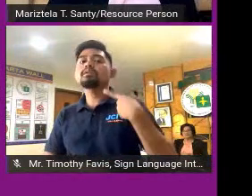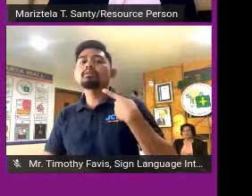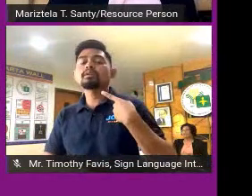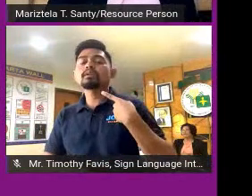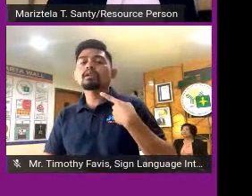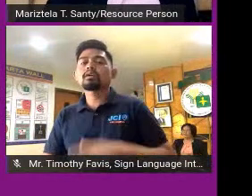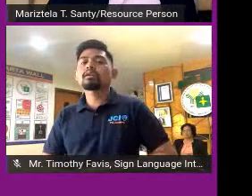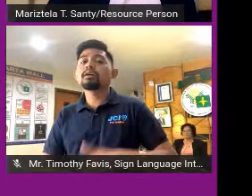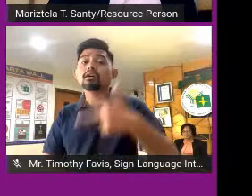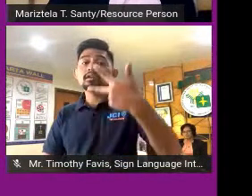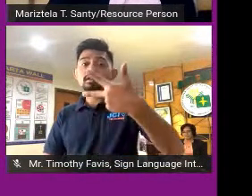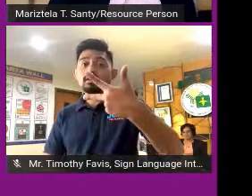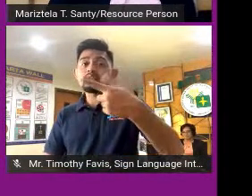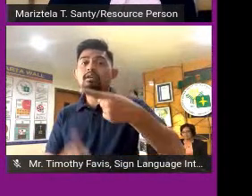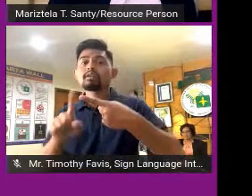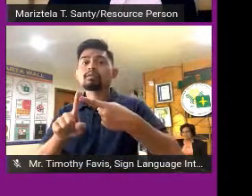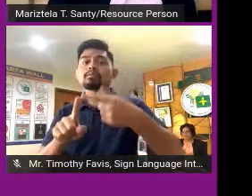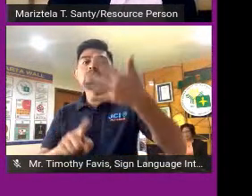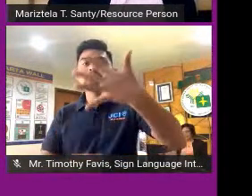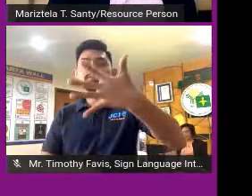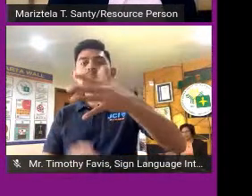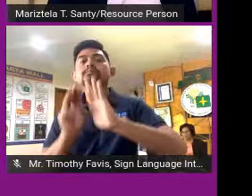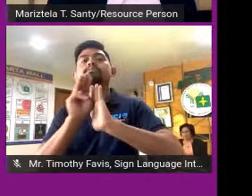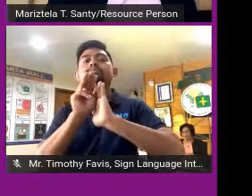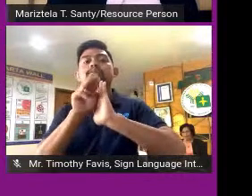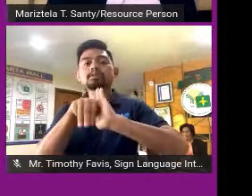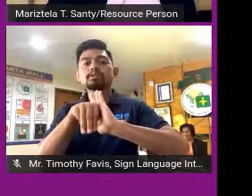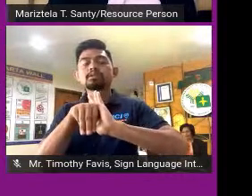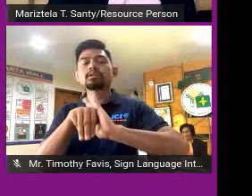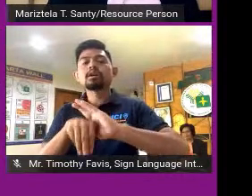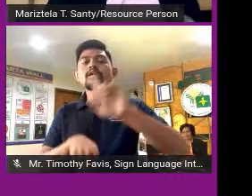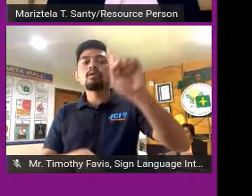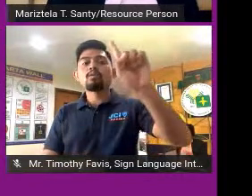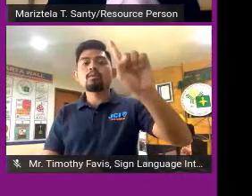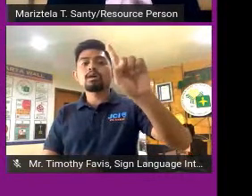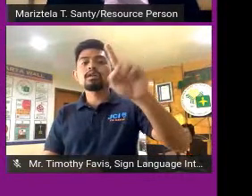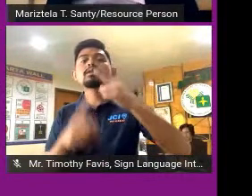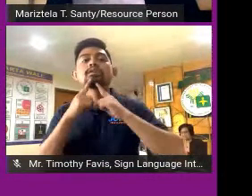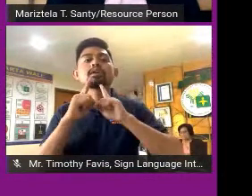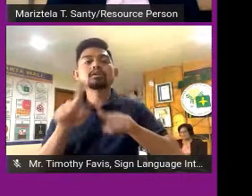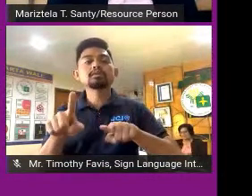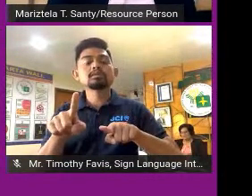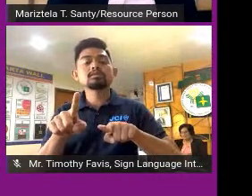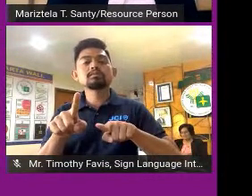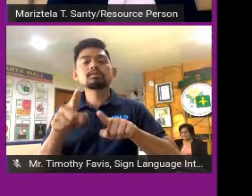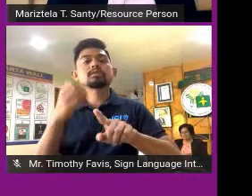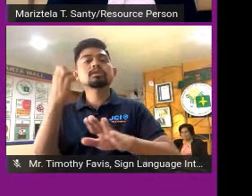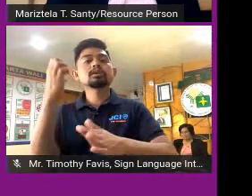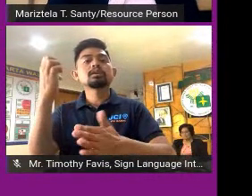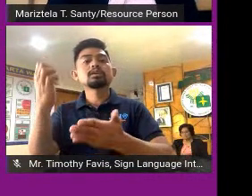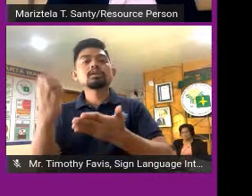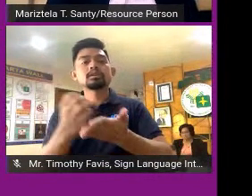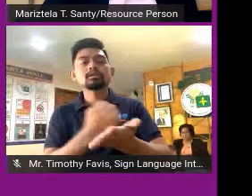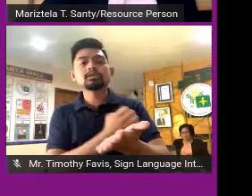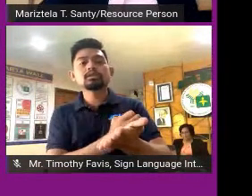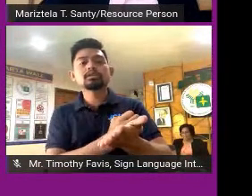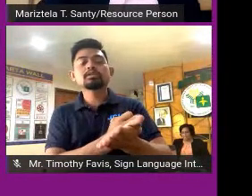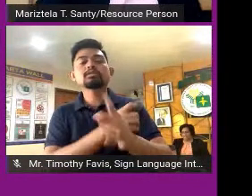least 3 to 5 minutes. You can have one answer for each